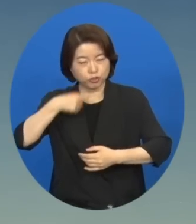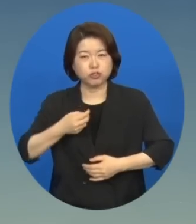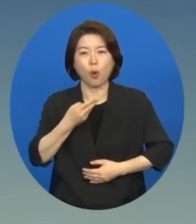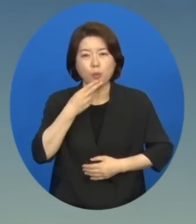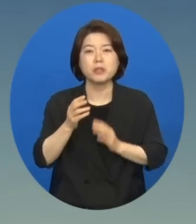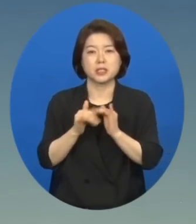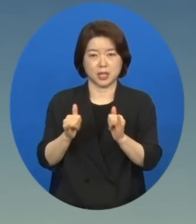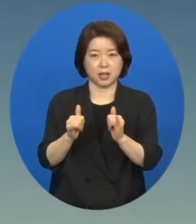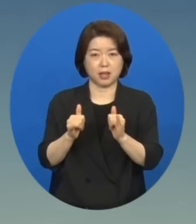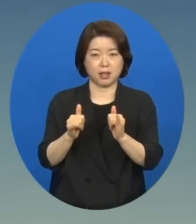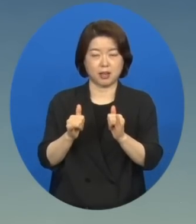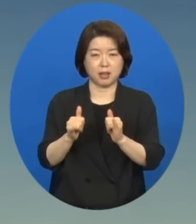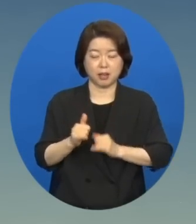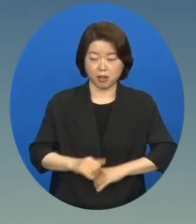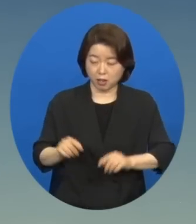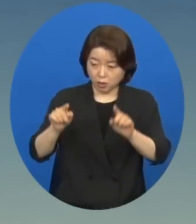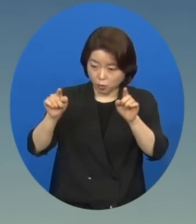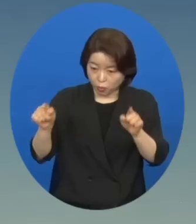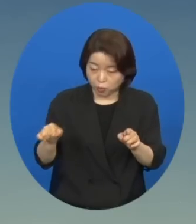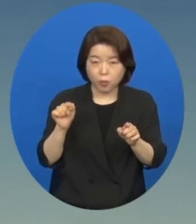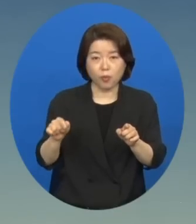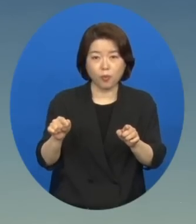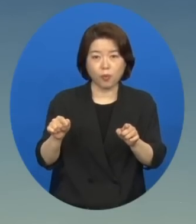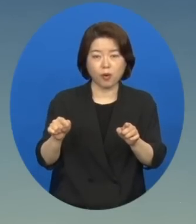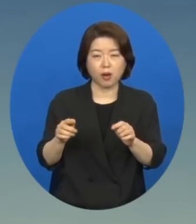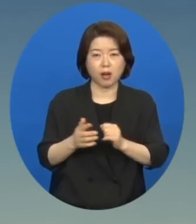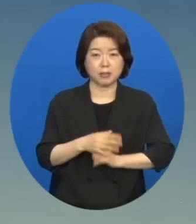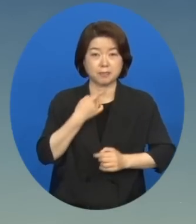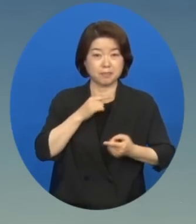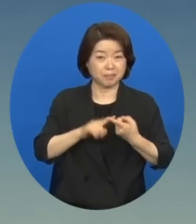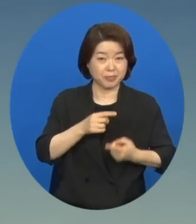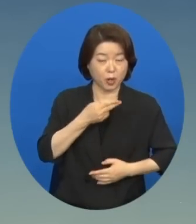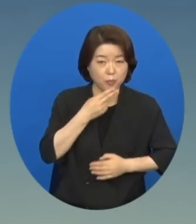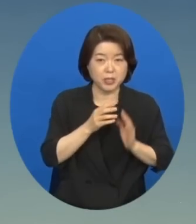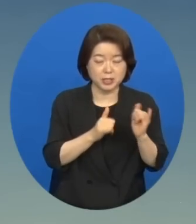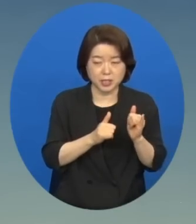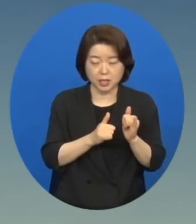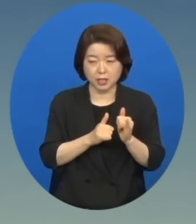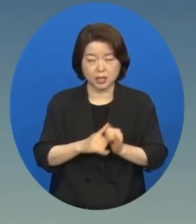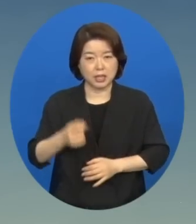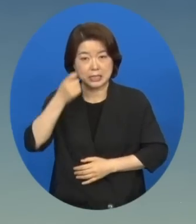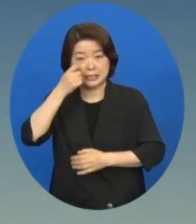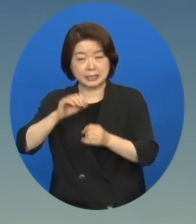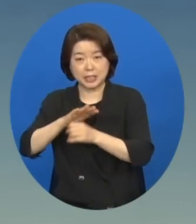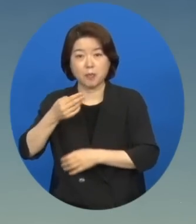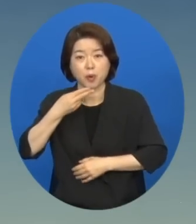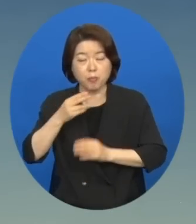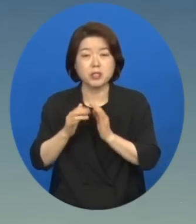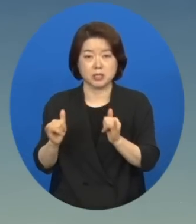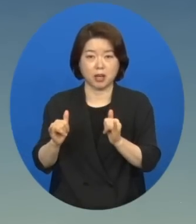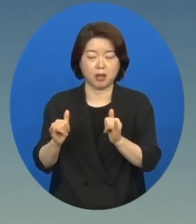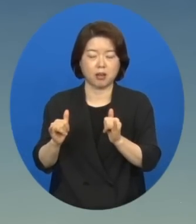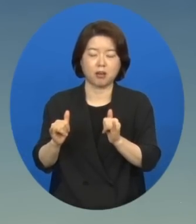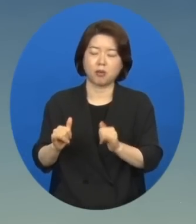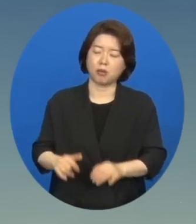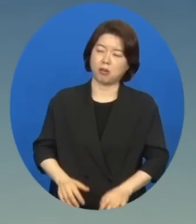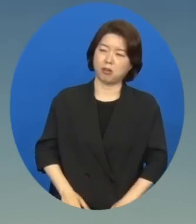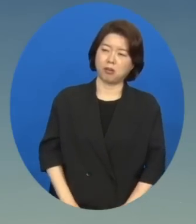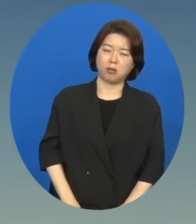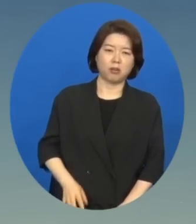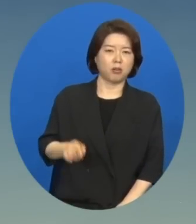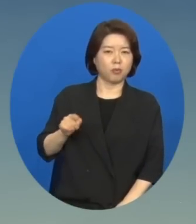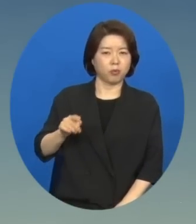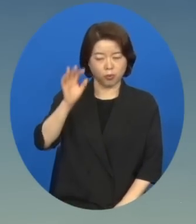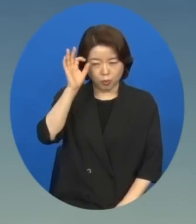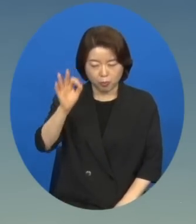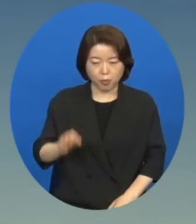이 마지막 뒷부분, 무정한 자요, 무자비한 자라. 저는